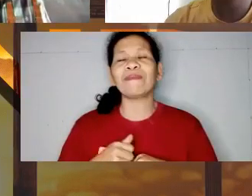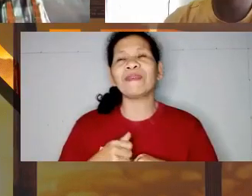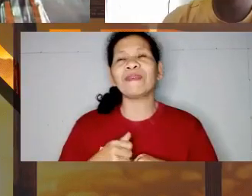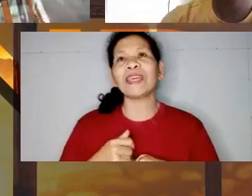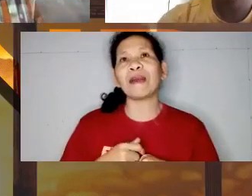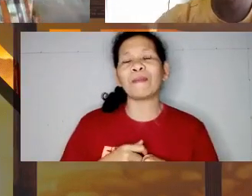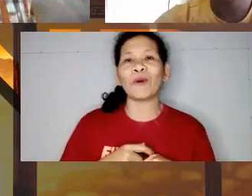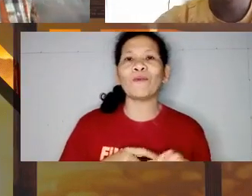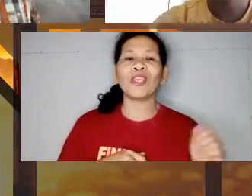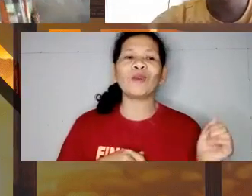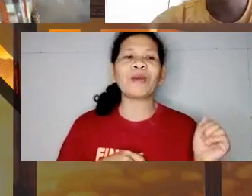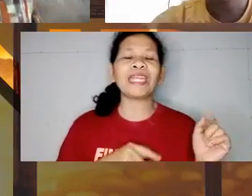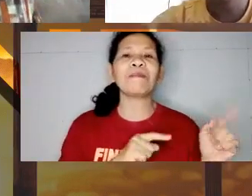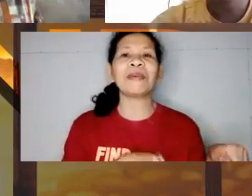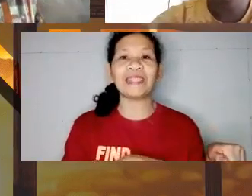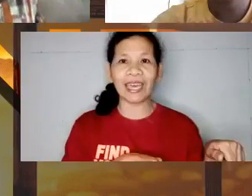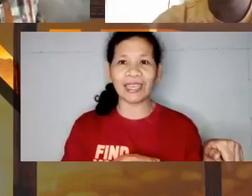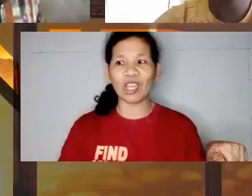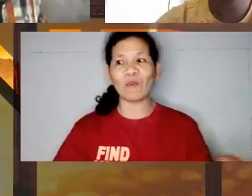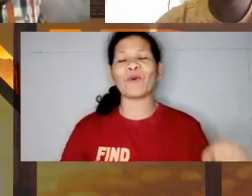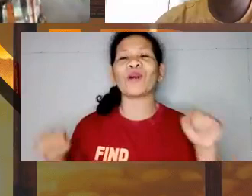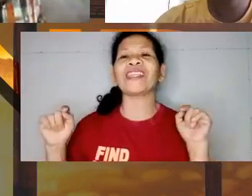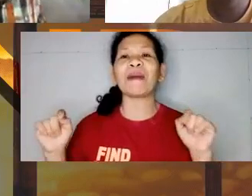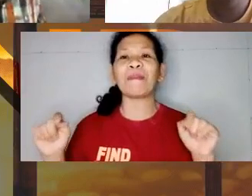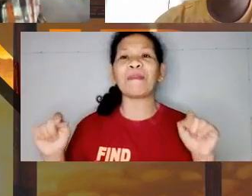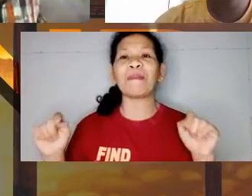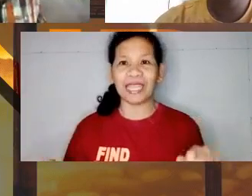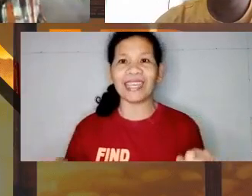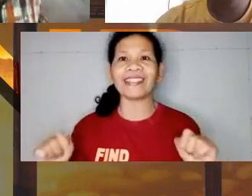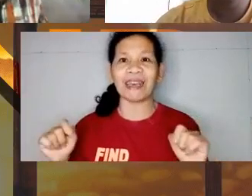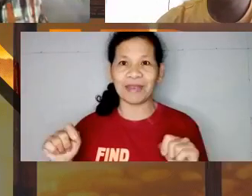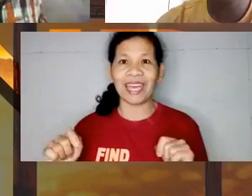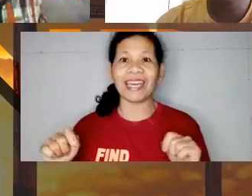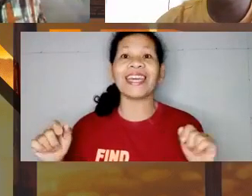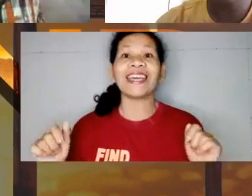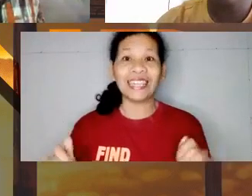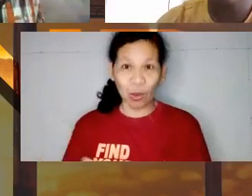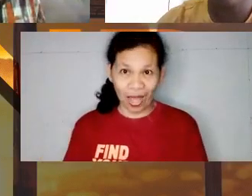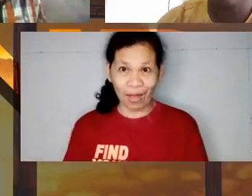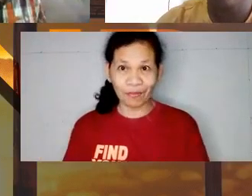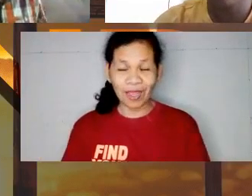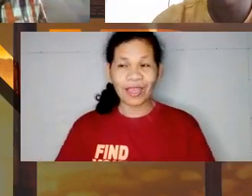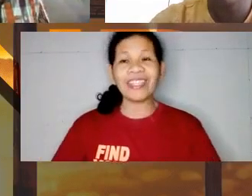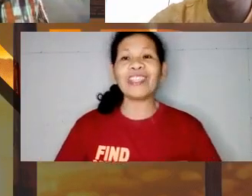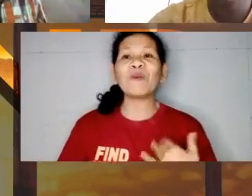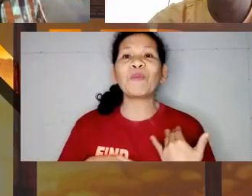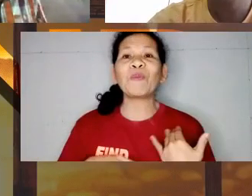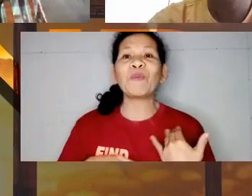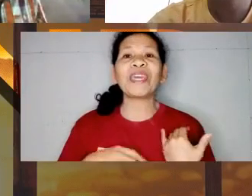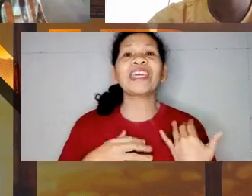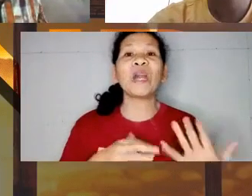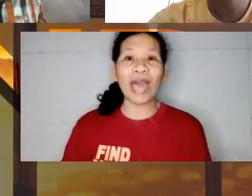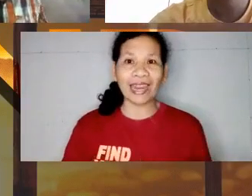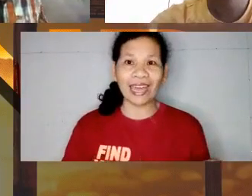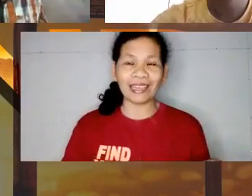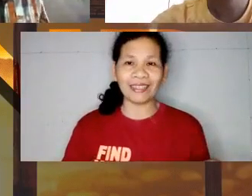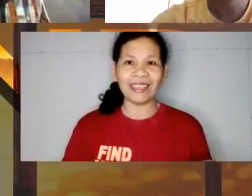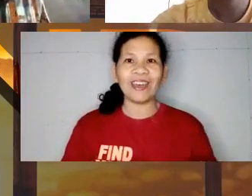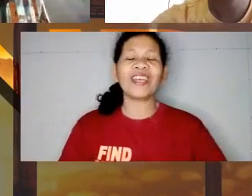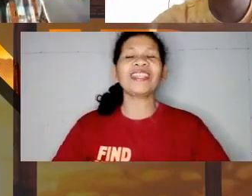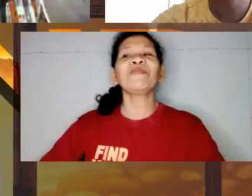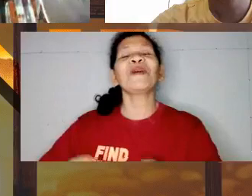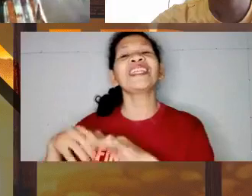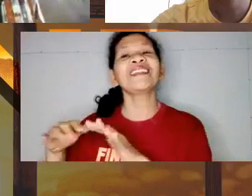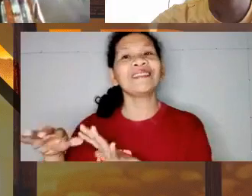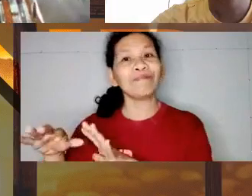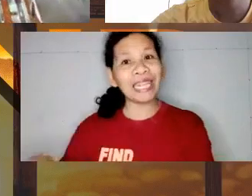yung sabi nga po, yung pananampalataya daw po ay dapat ay kasama ng gawa. Hindi daw po pwedeng gawa lang.